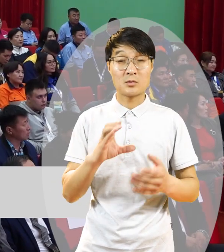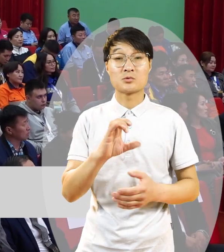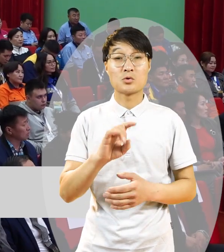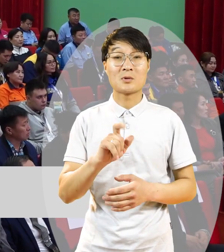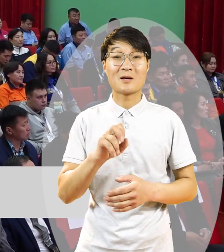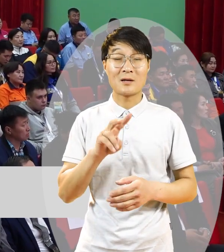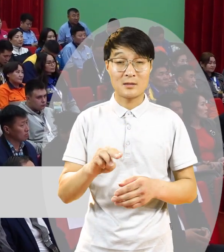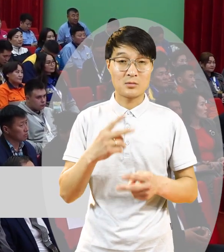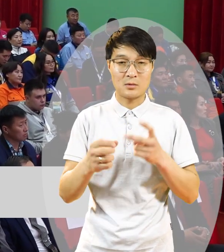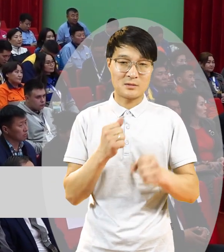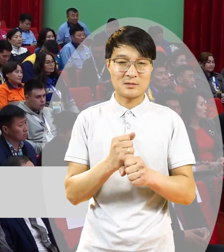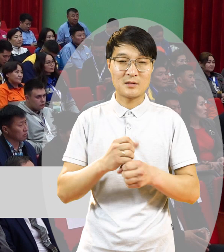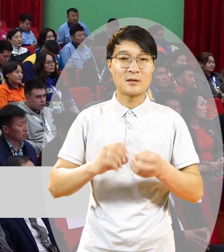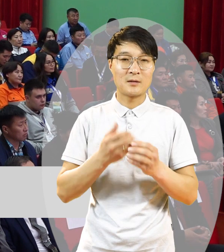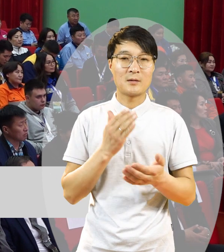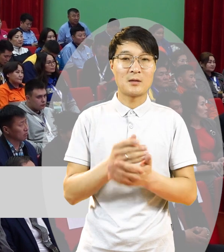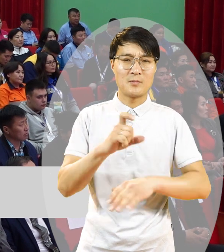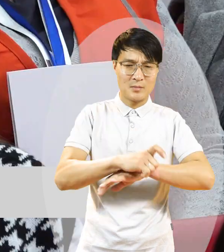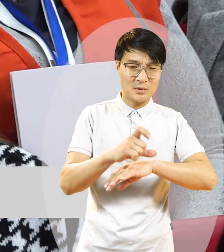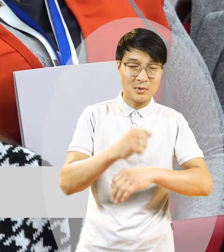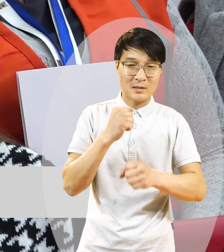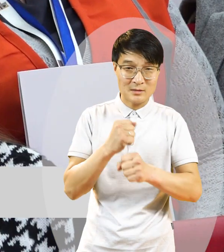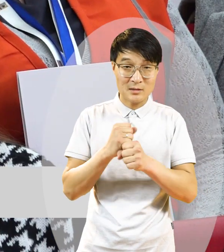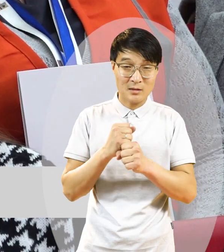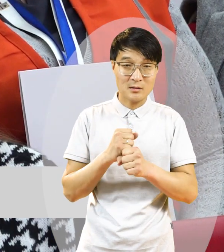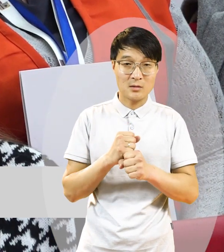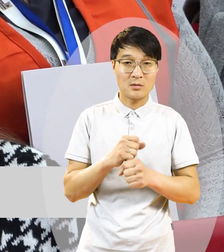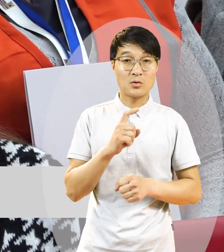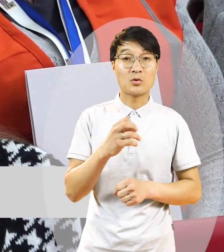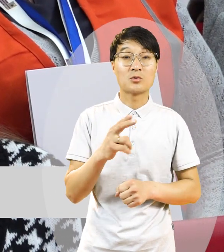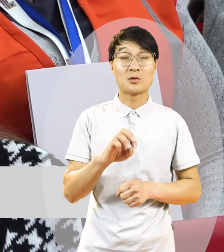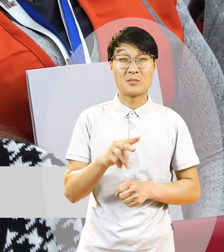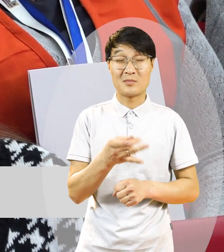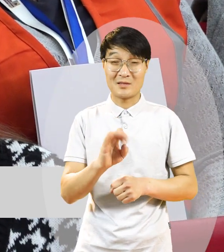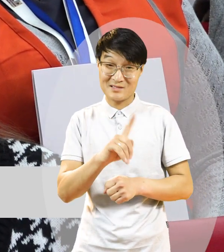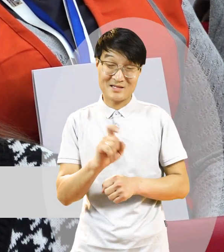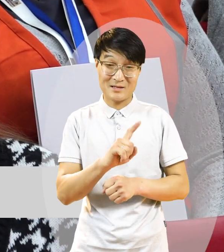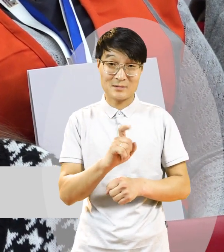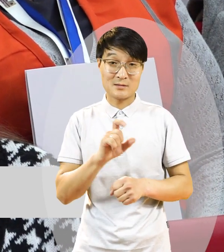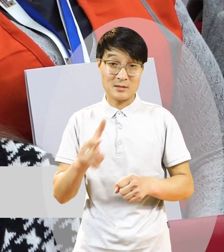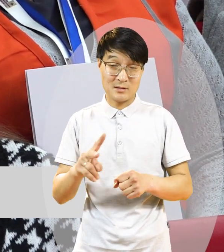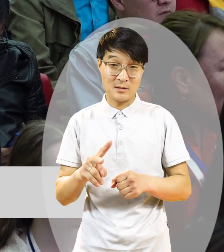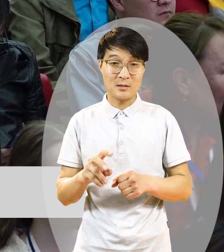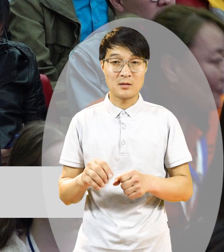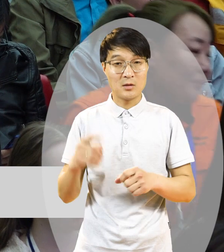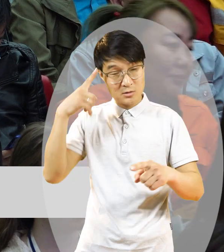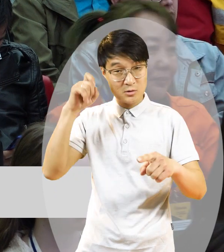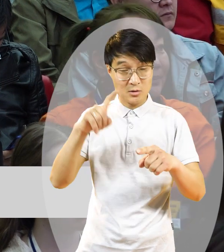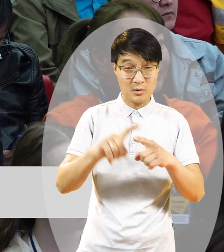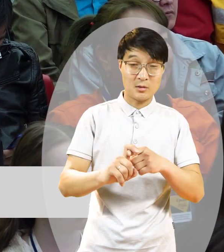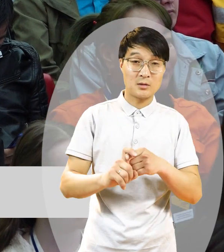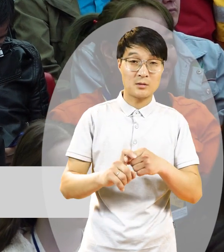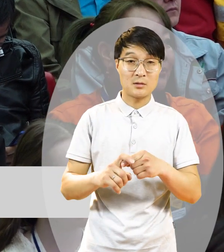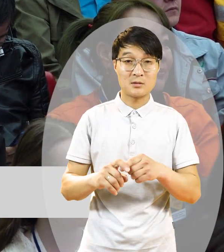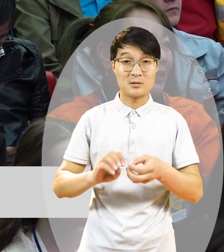эсүүлж мэрэгжлийн ур чадвар ажиллах чиг баримжааг олгох хөдөлмөрийн зах зээлийн эрэлт хэрэгцээг хангах ажлыг тэргүүний зорилгоо болгон ажиллаж байна.